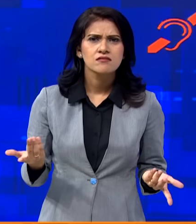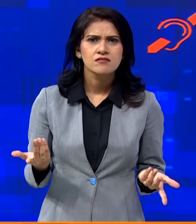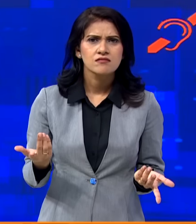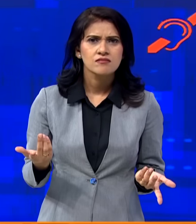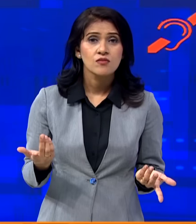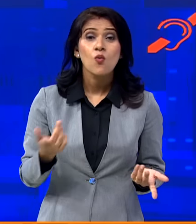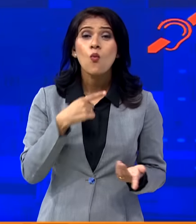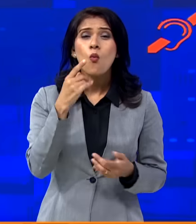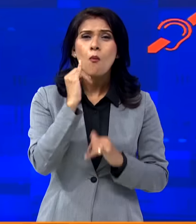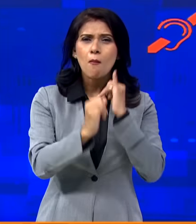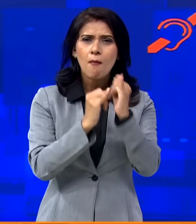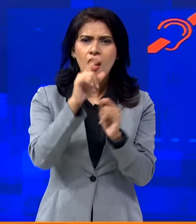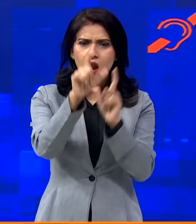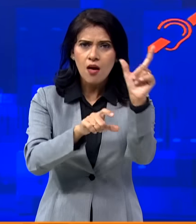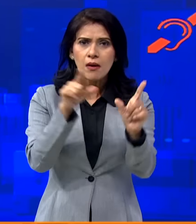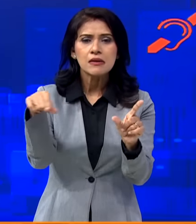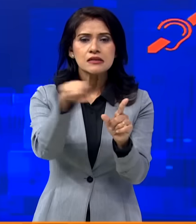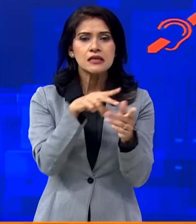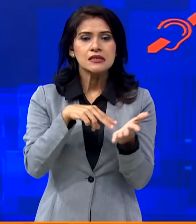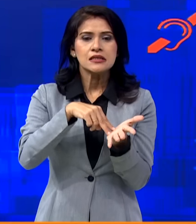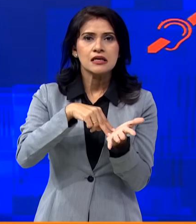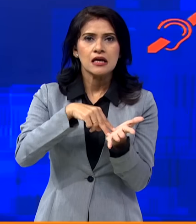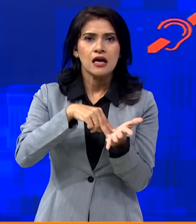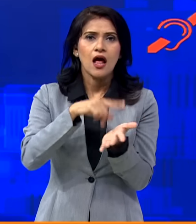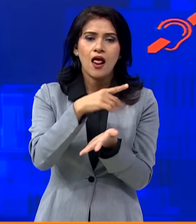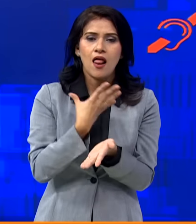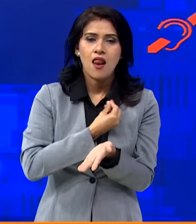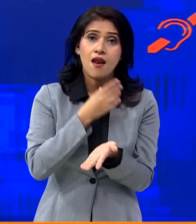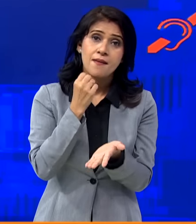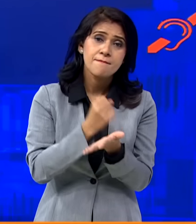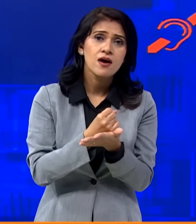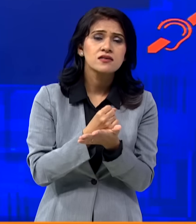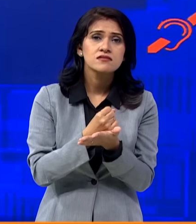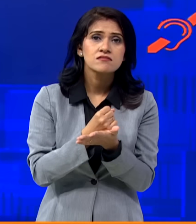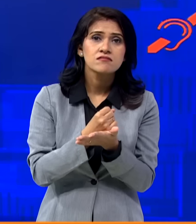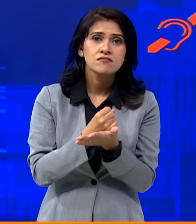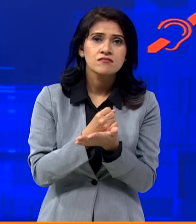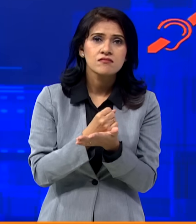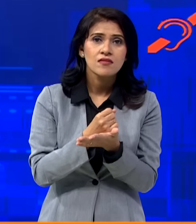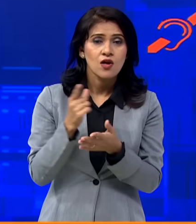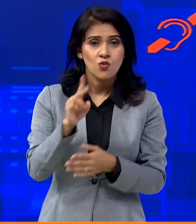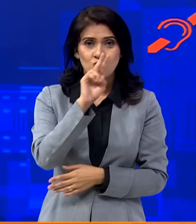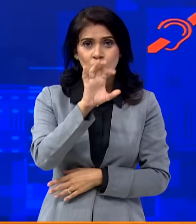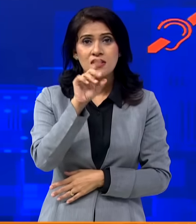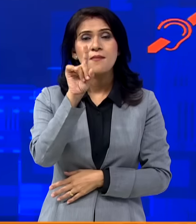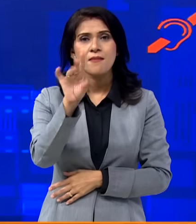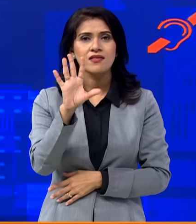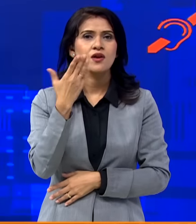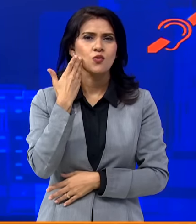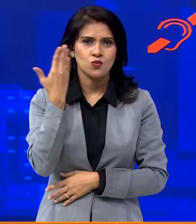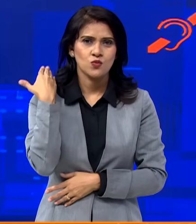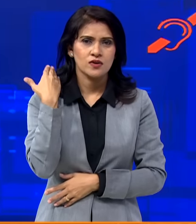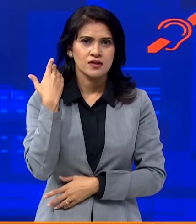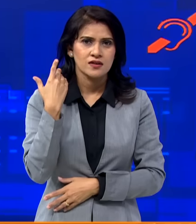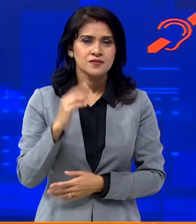के ऊपर बुरे लोग तो डरने चाहिए राजा से जहां तक बात 2015 की है तो हमारे यहां तो